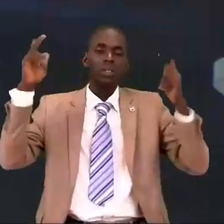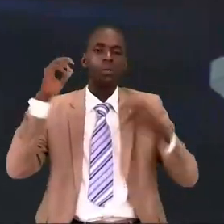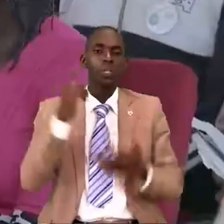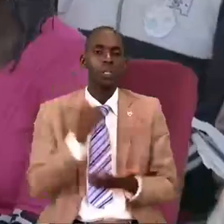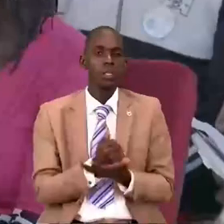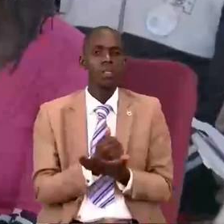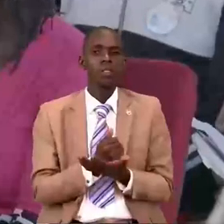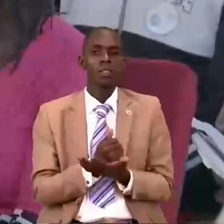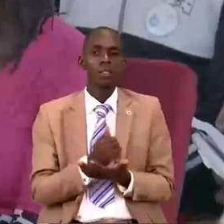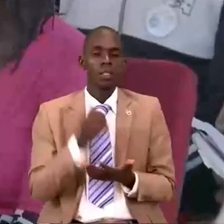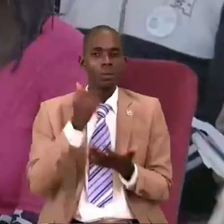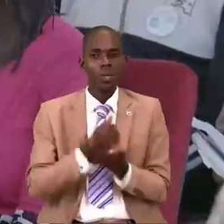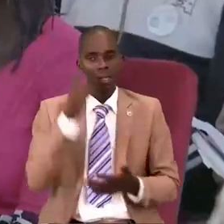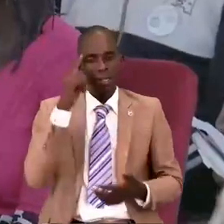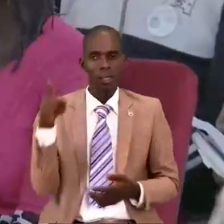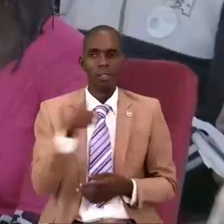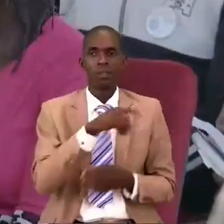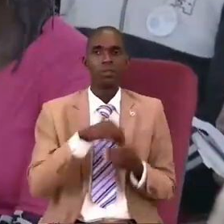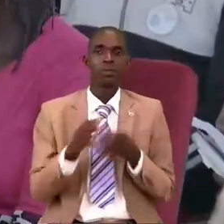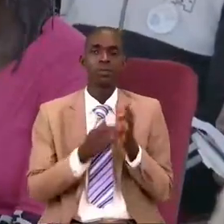L'œuvre de Dieu va prospérer entre tes mains.